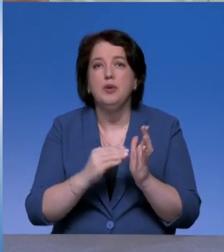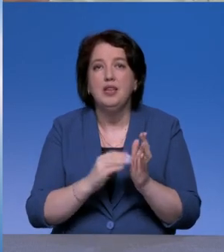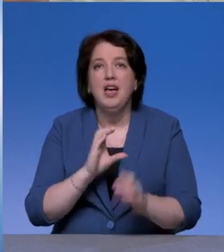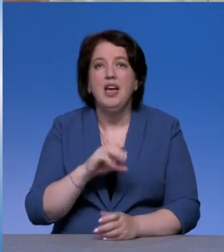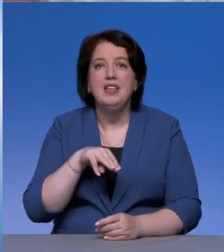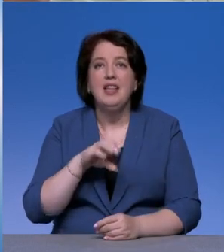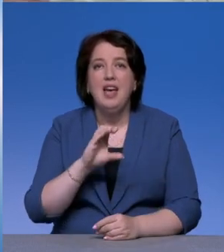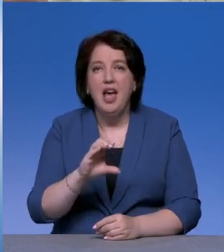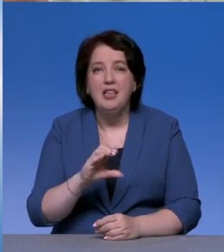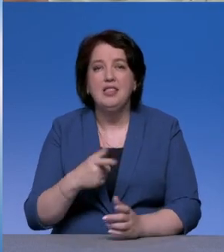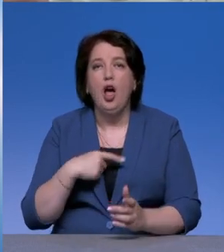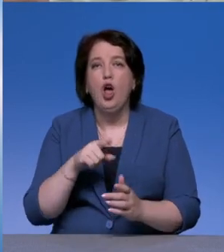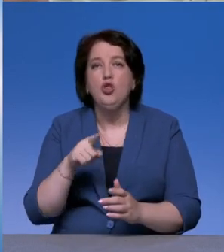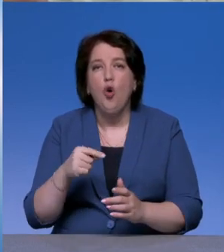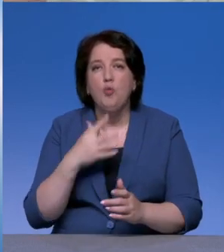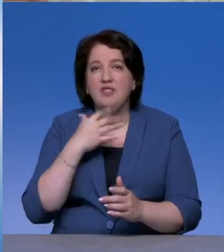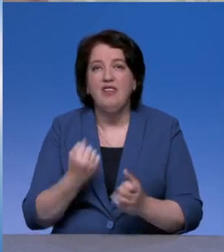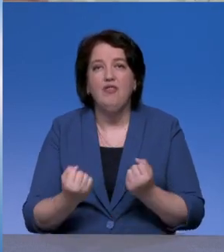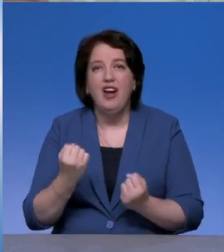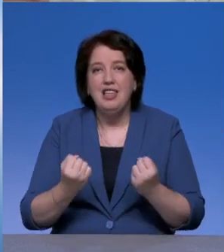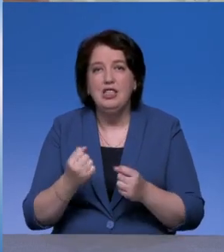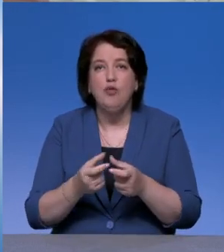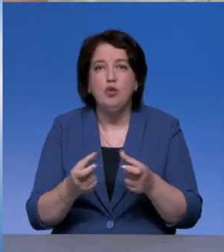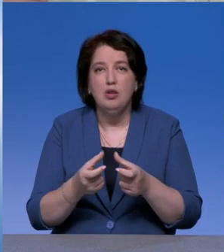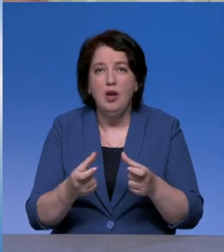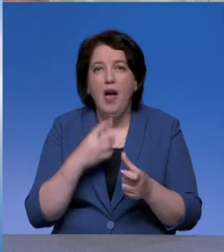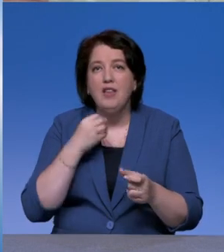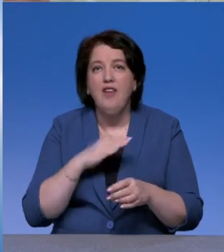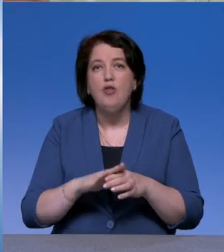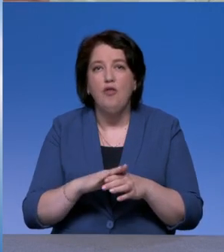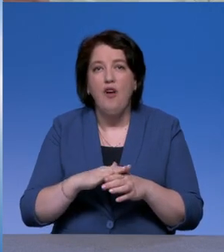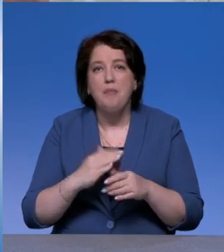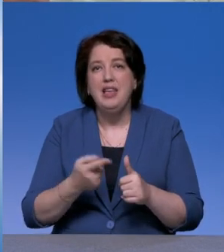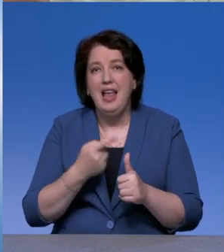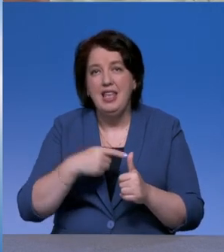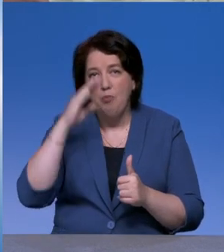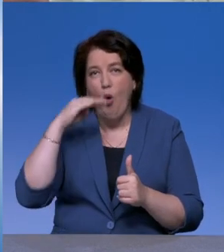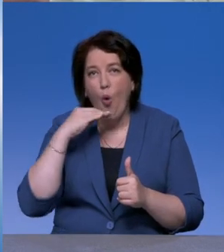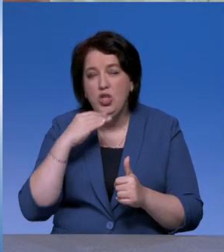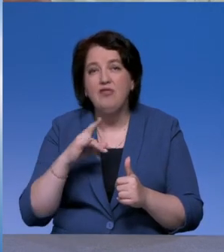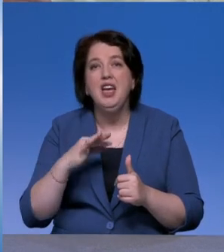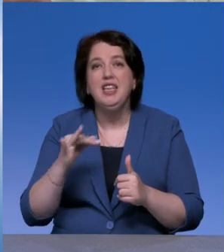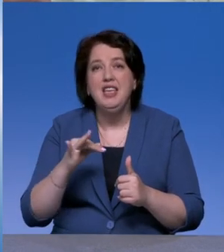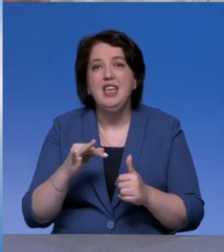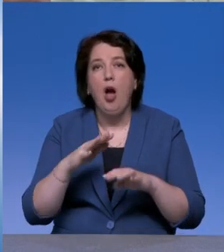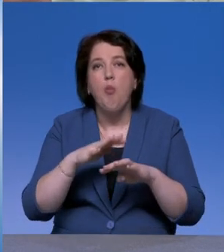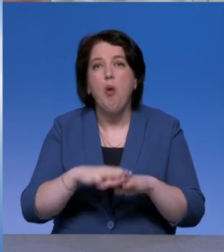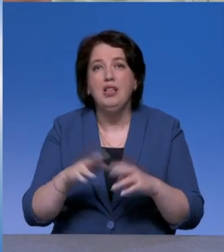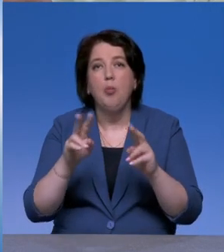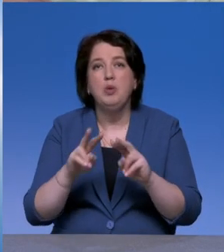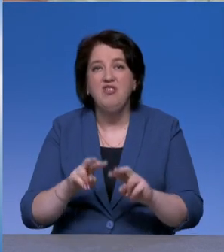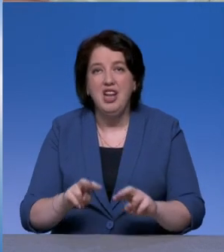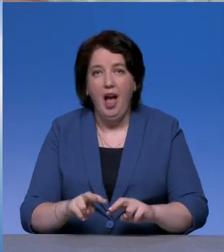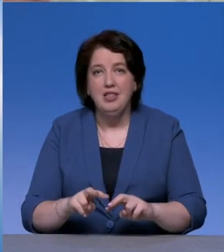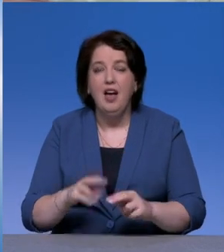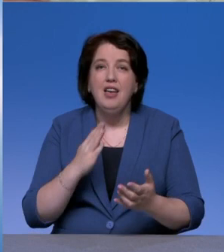водительского удостоверения, фамилию, имя, отчество, и далее банковская информационная система проверяет, есть ли у тебя штрафы или нет.